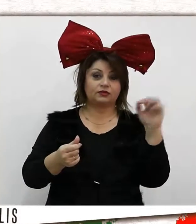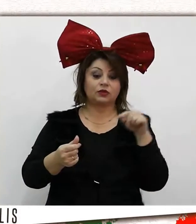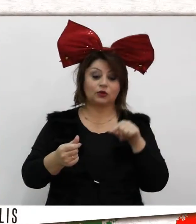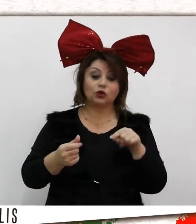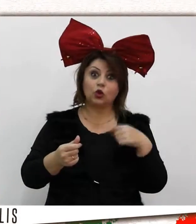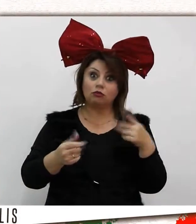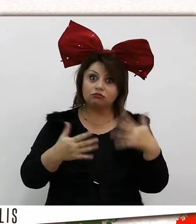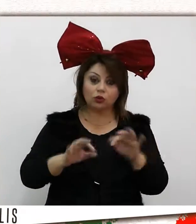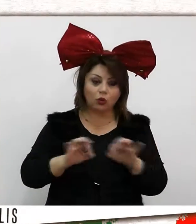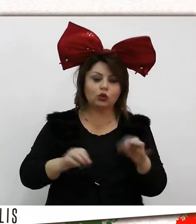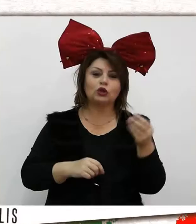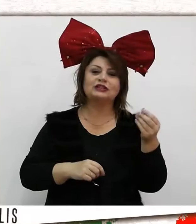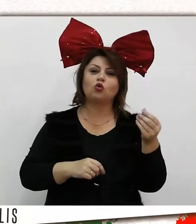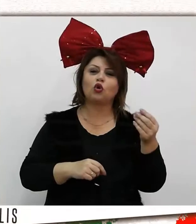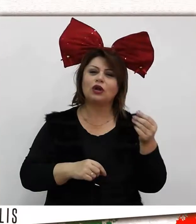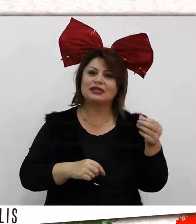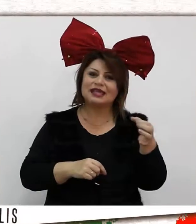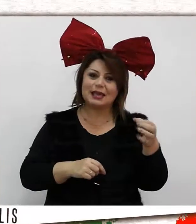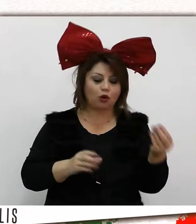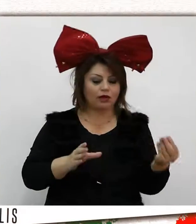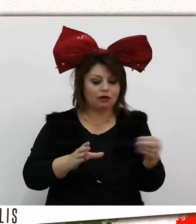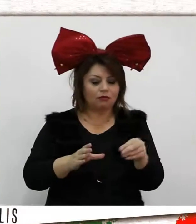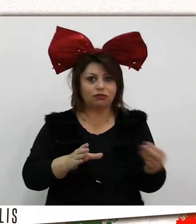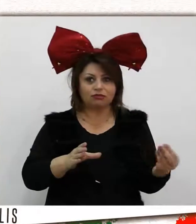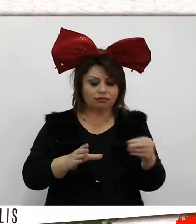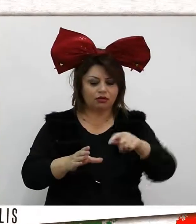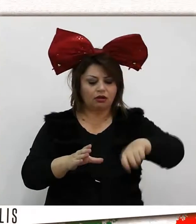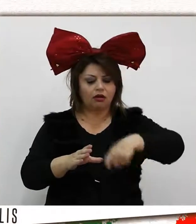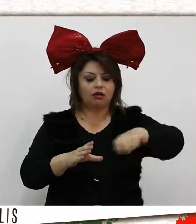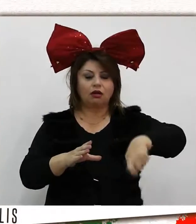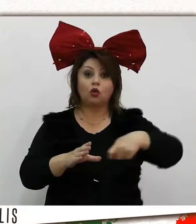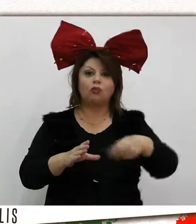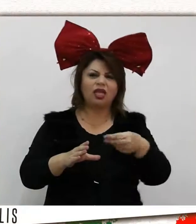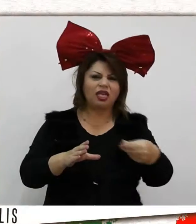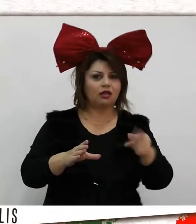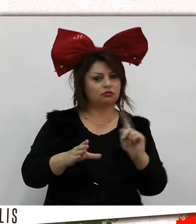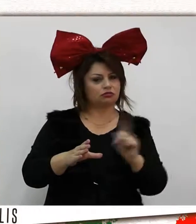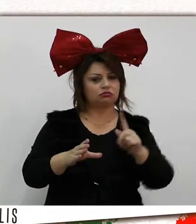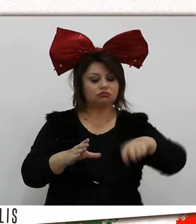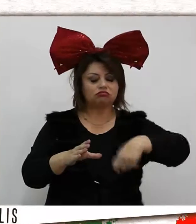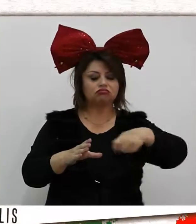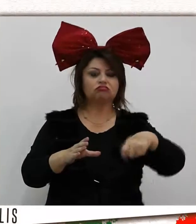Unite a questo punto lo zucchero semolato e amalgamate senza scioglierlo completamente.